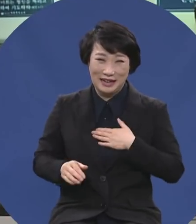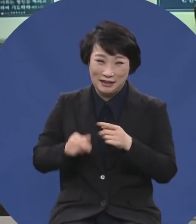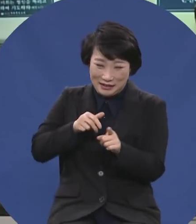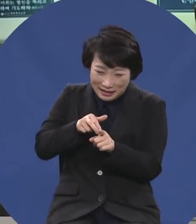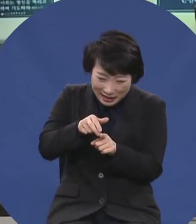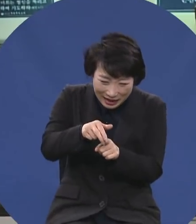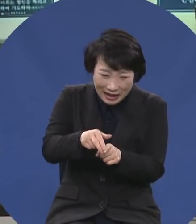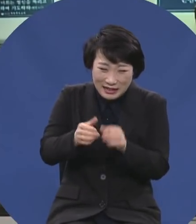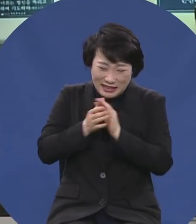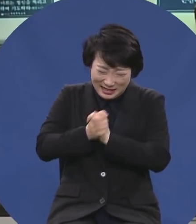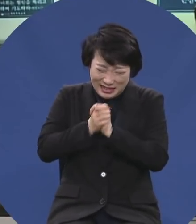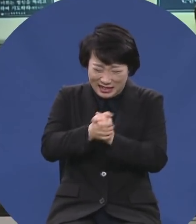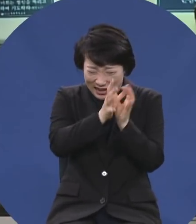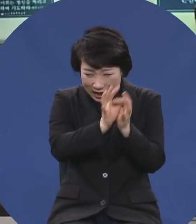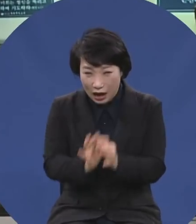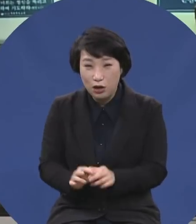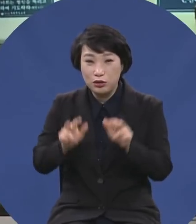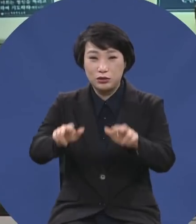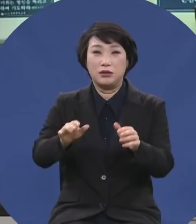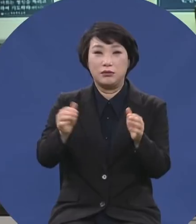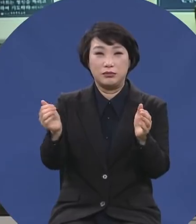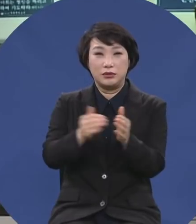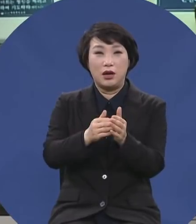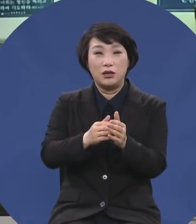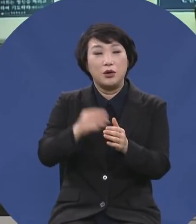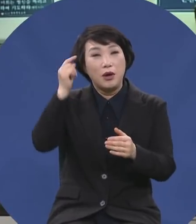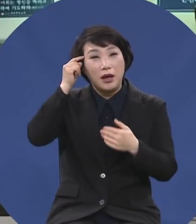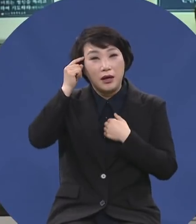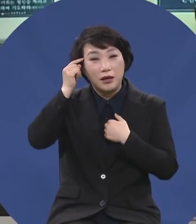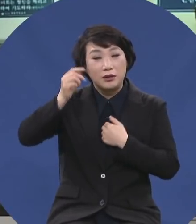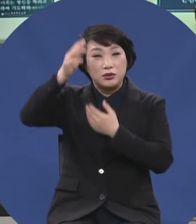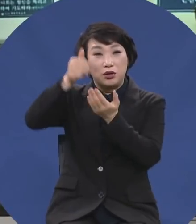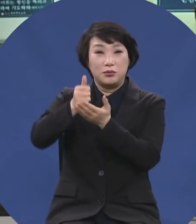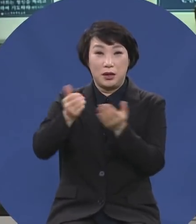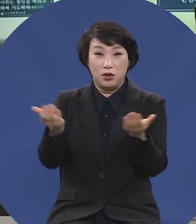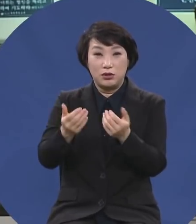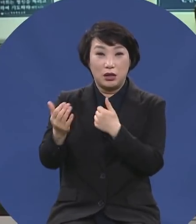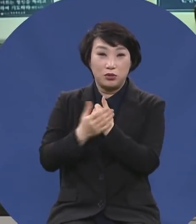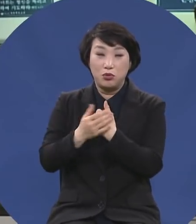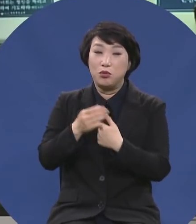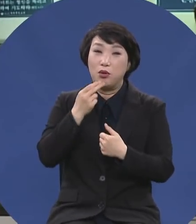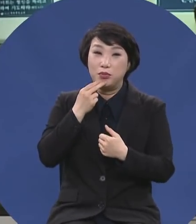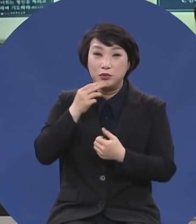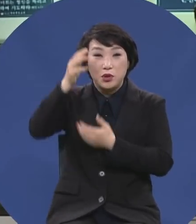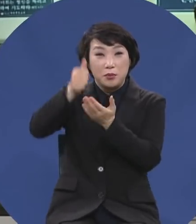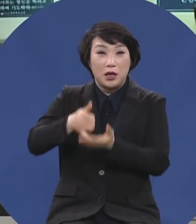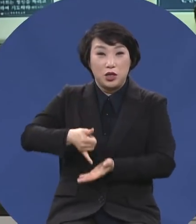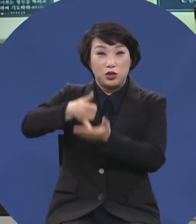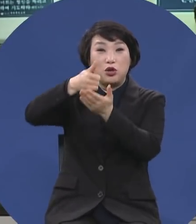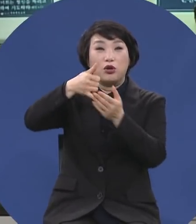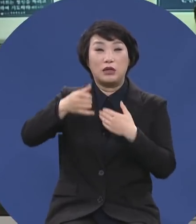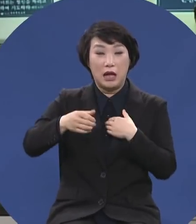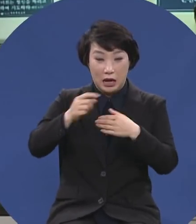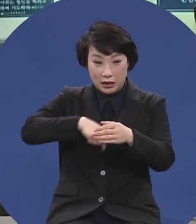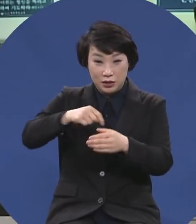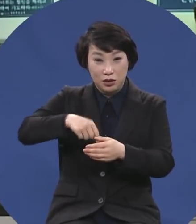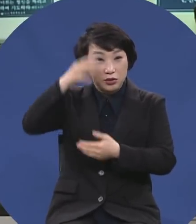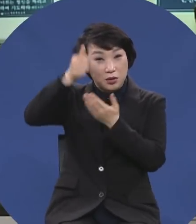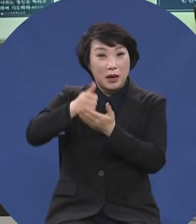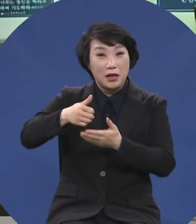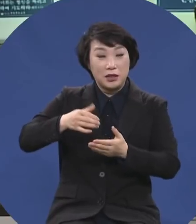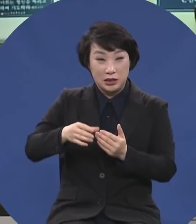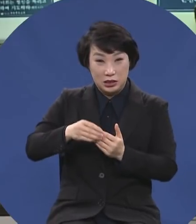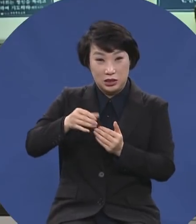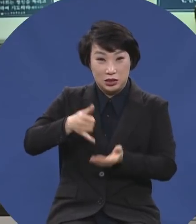초지일관으로 지금까지 오는 이유가 뭐냐? 성령의 역사가 아니고 성령의 인격이 나 안에서 성령 인격으로